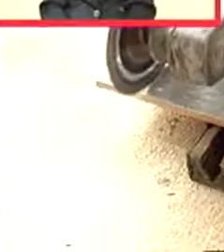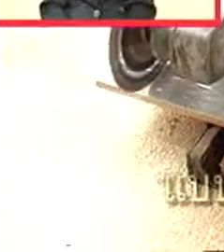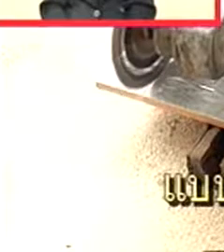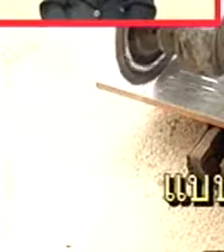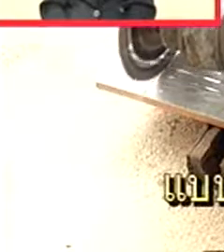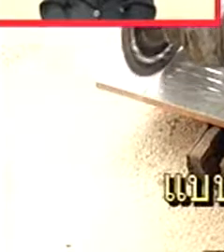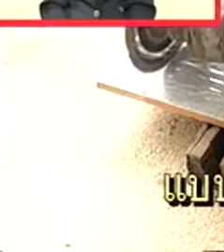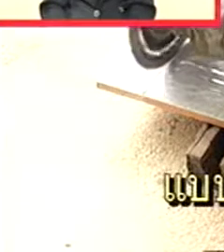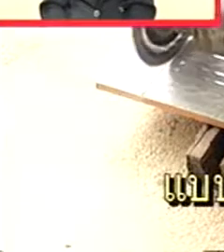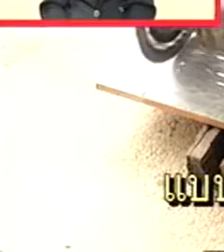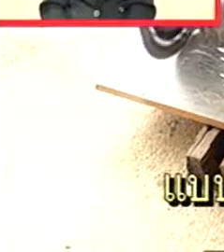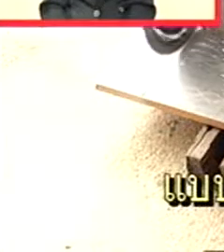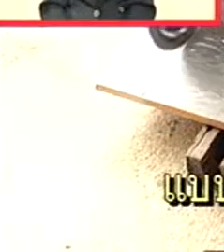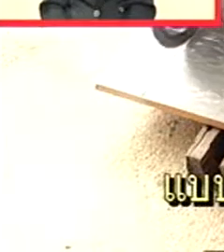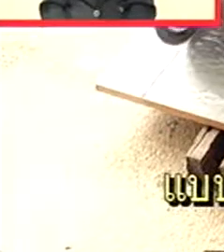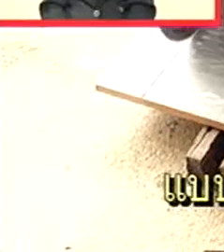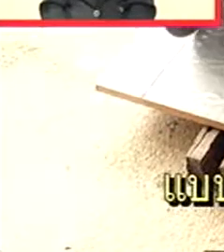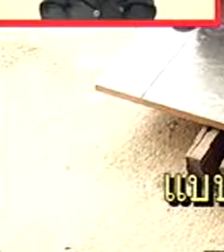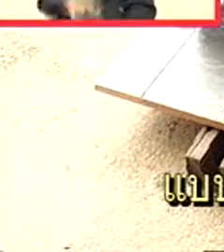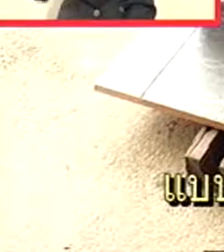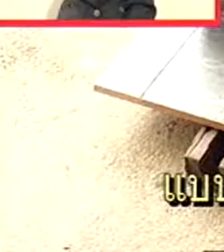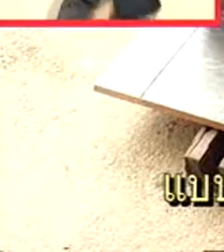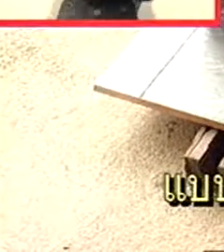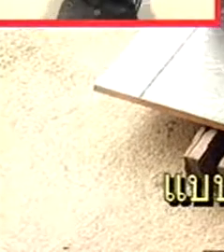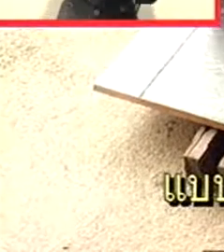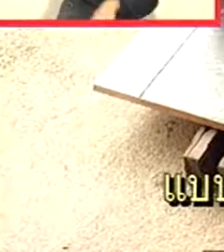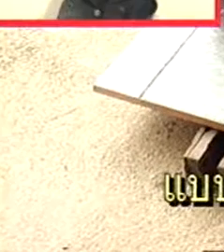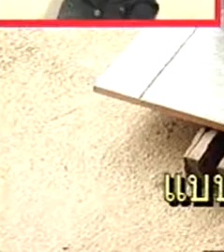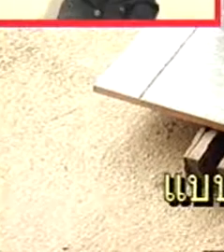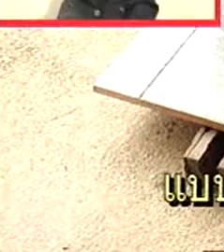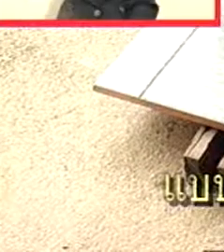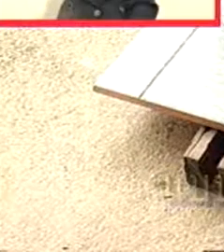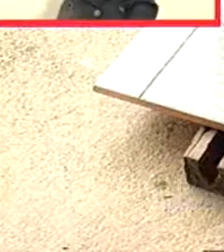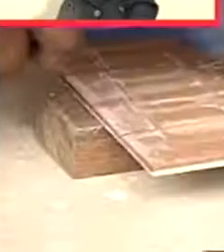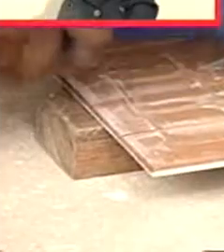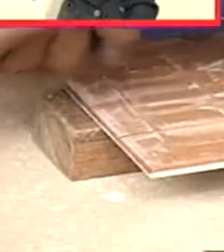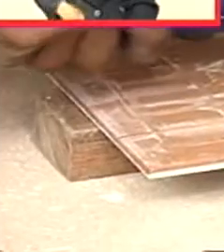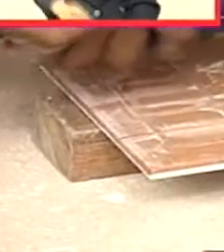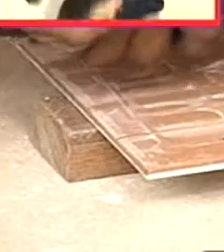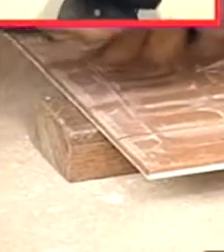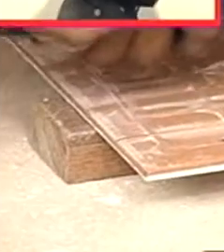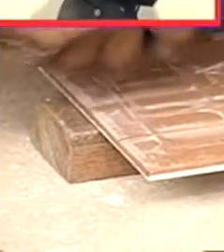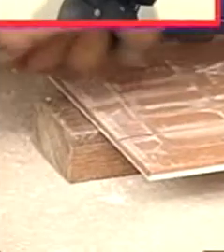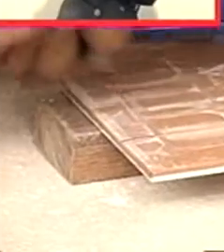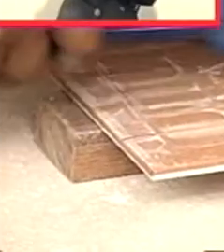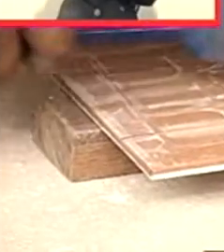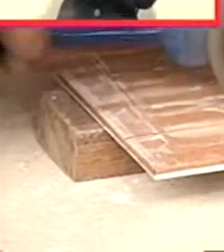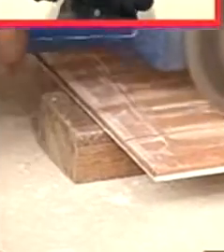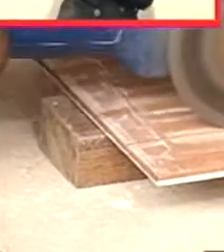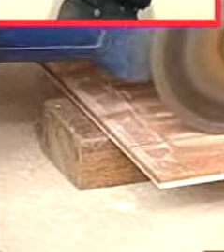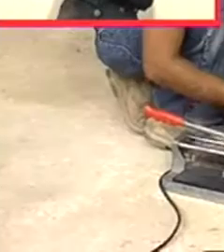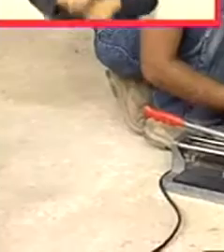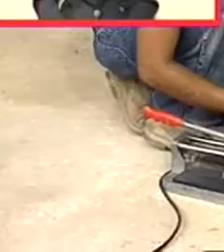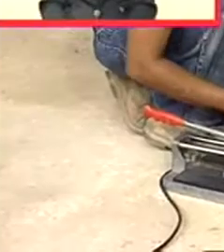ส่วนการตัดกระเบื้องแบบตัดบาก90องศาควรใช้เครื่องเจียลูกหมุนไฟฟ้ามาตัดโดยเริ่มตัดจากแนวด้านทั้ง2ด้